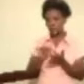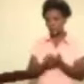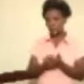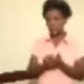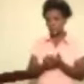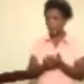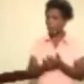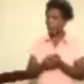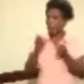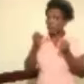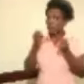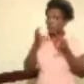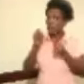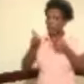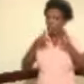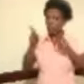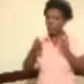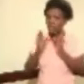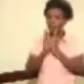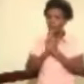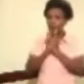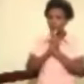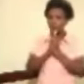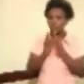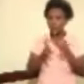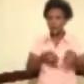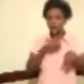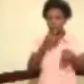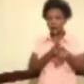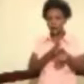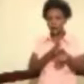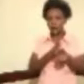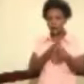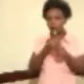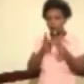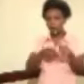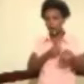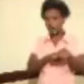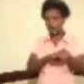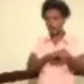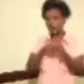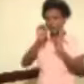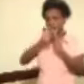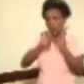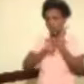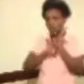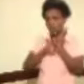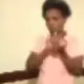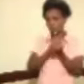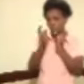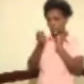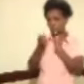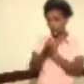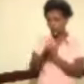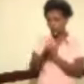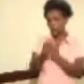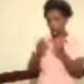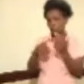En pile monde dans la société a demandé depuis longtemps pour l'État changer. Présence sur tout